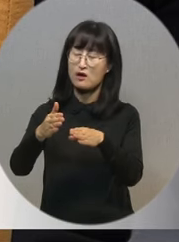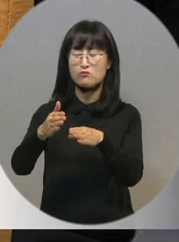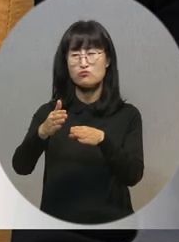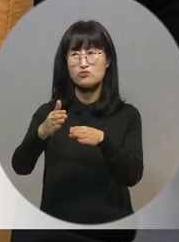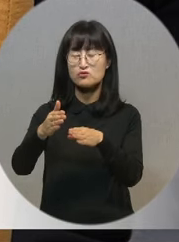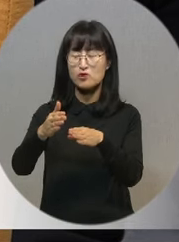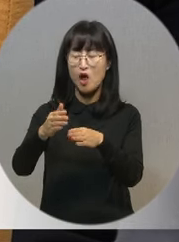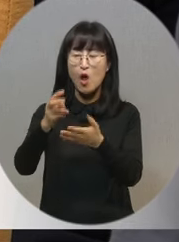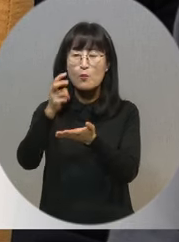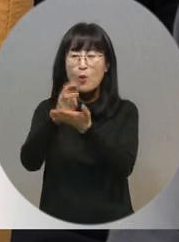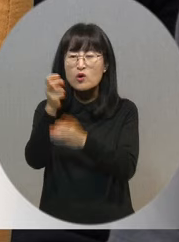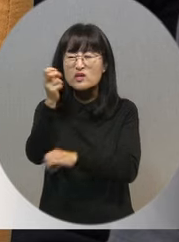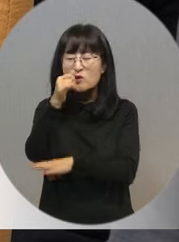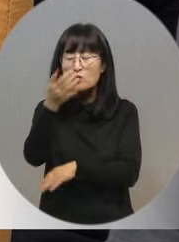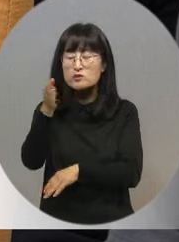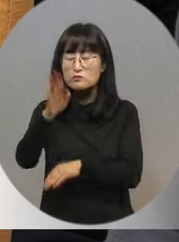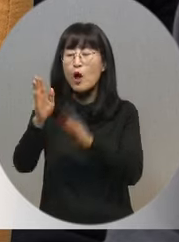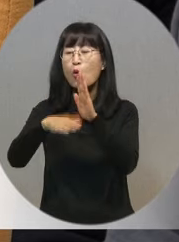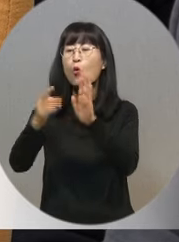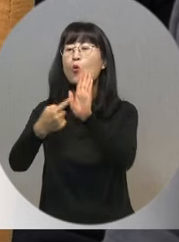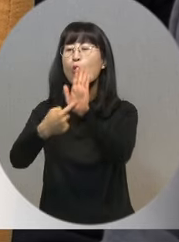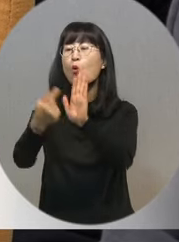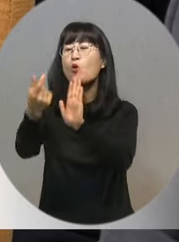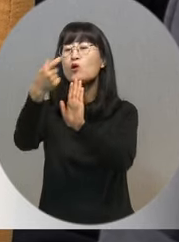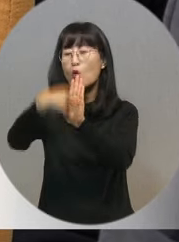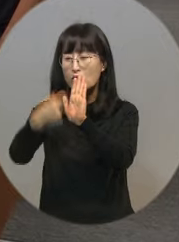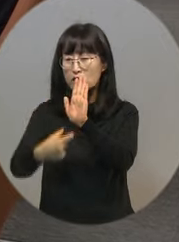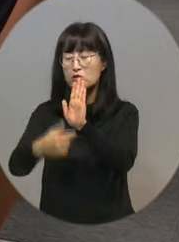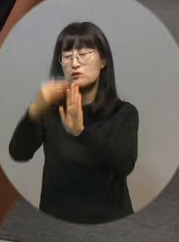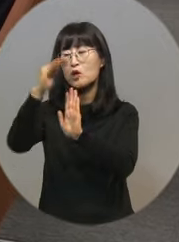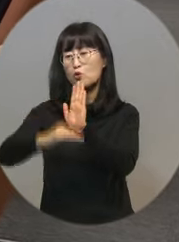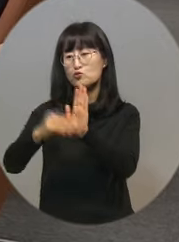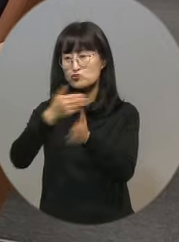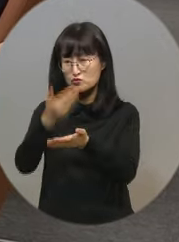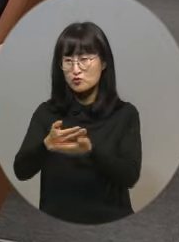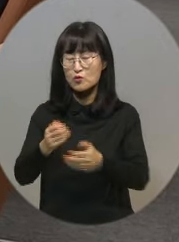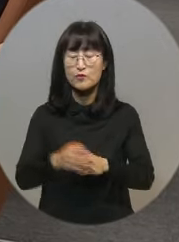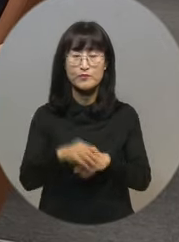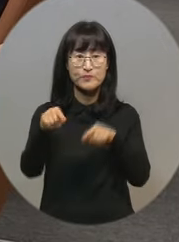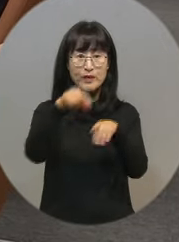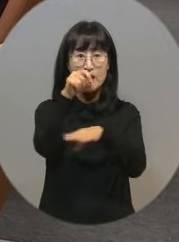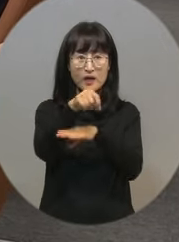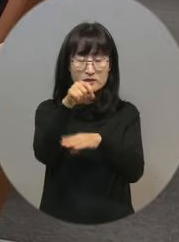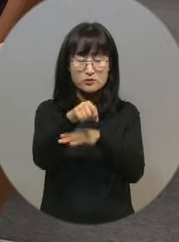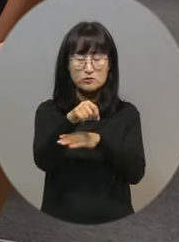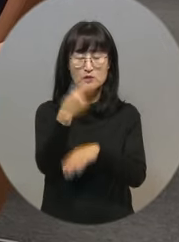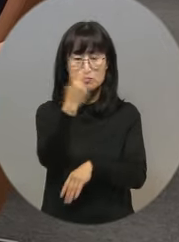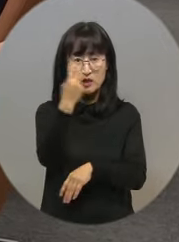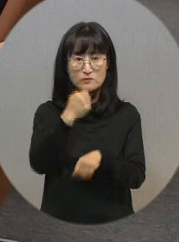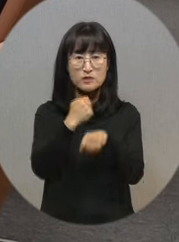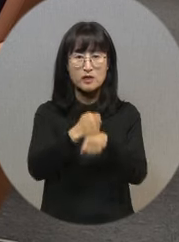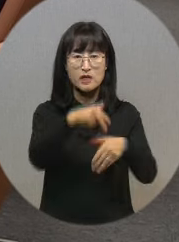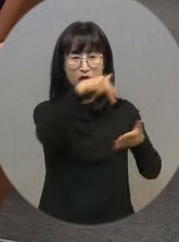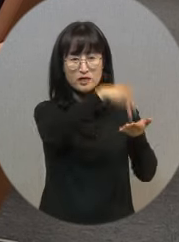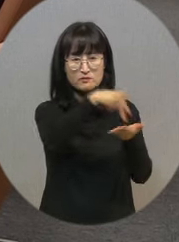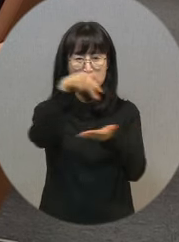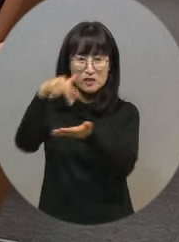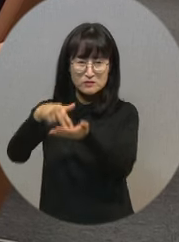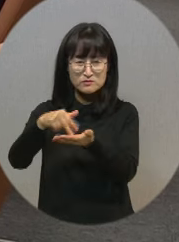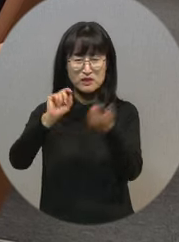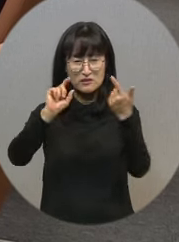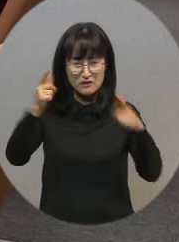공고 낸게 중요하지 않습니까 왜냐면 다른 입찰자 다 있기 때문에 이날 행정사무 감사에서는 양측의 입장 차이만